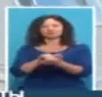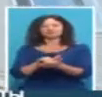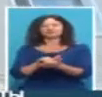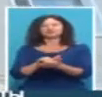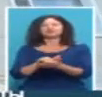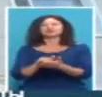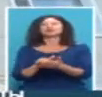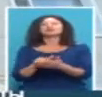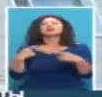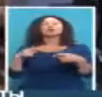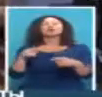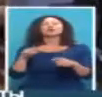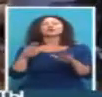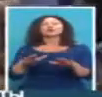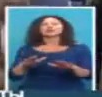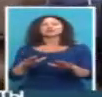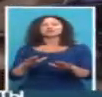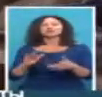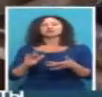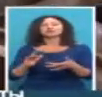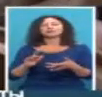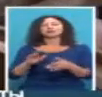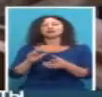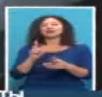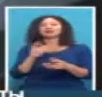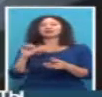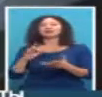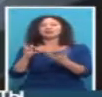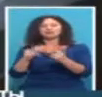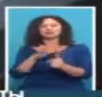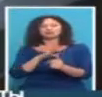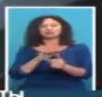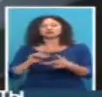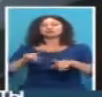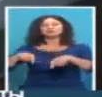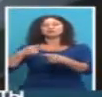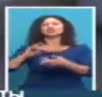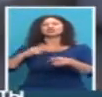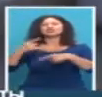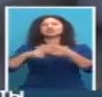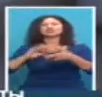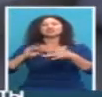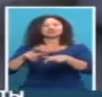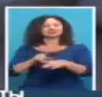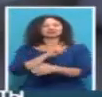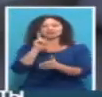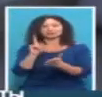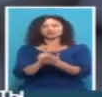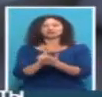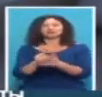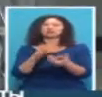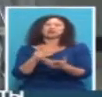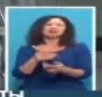точках кассовые аппараты с онлайн-передачей данных, заметно расширился. Обзавестись такими аппаратами раньше обязаны были те, кто реализует